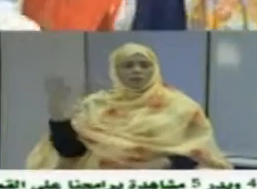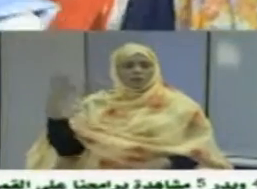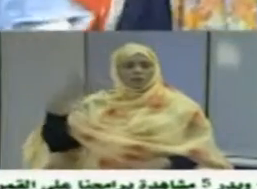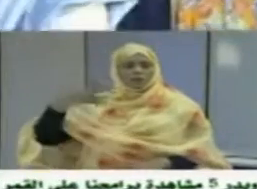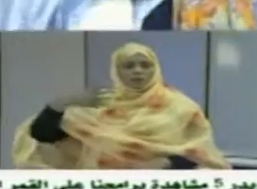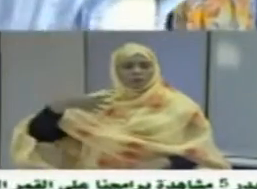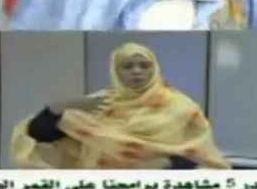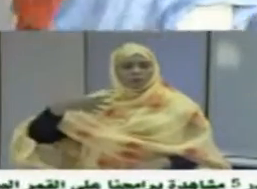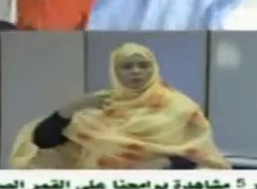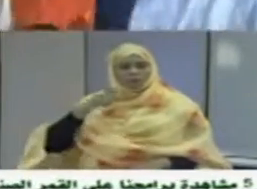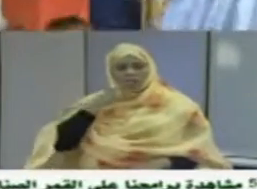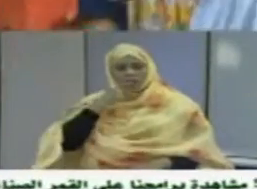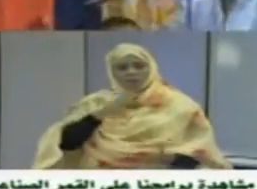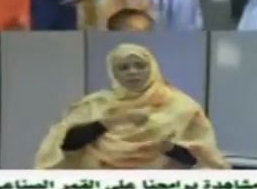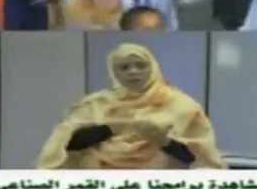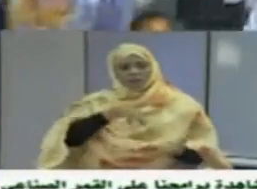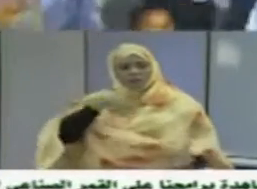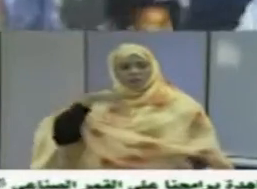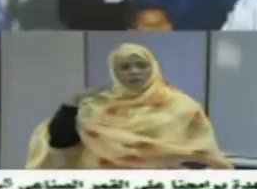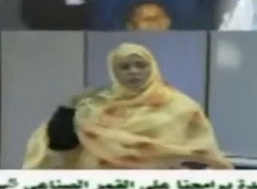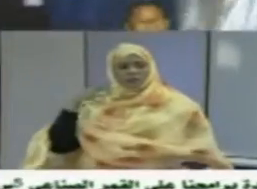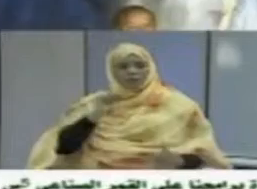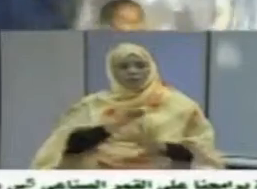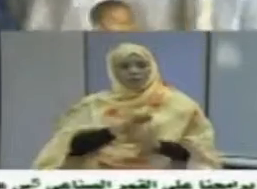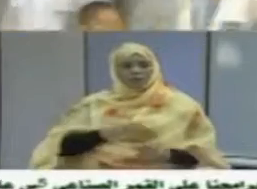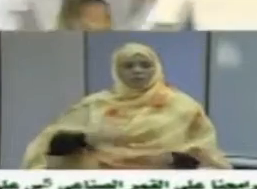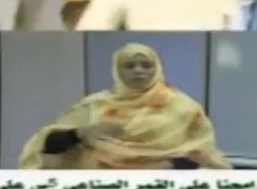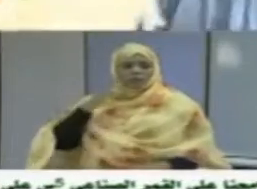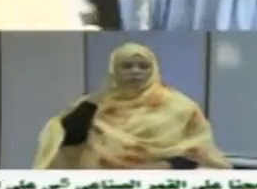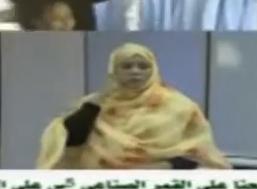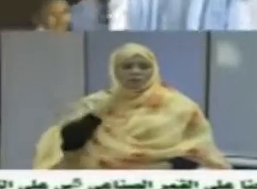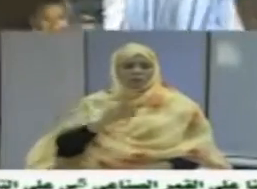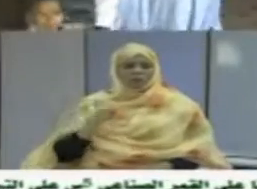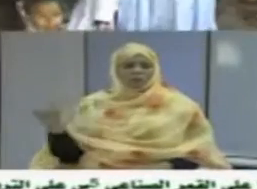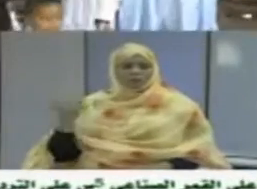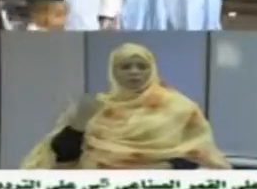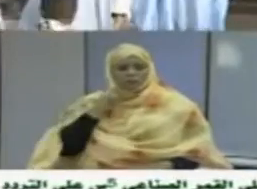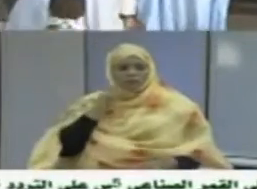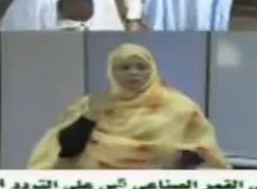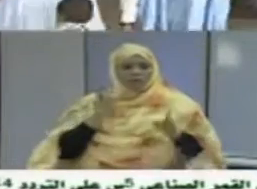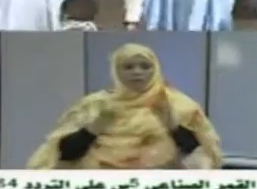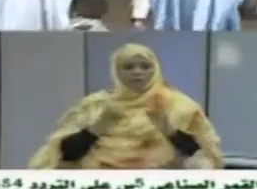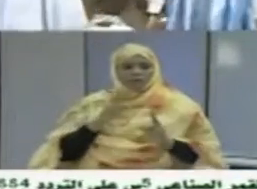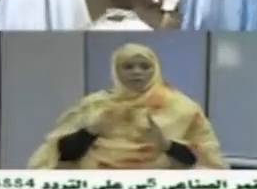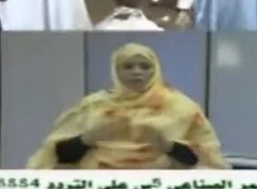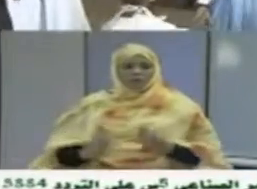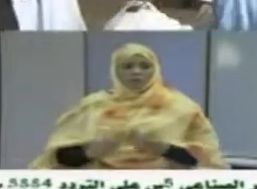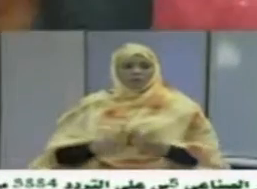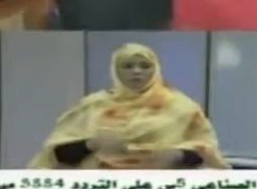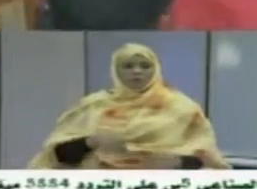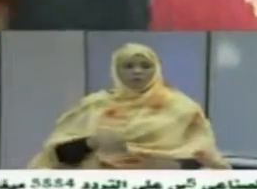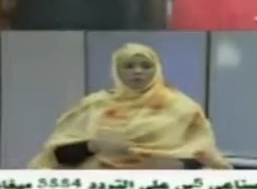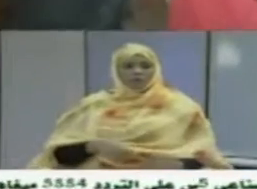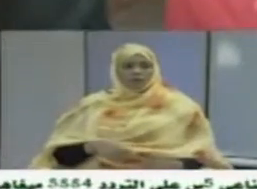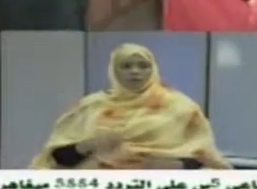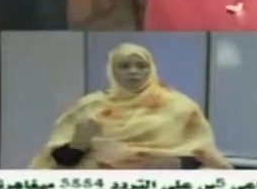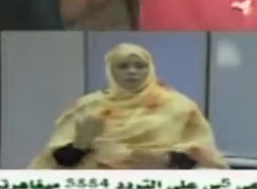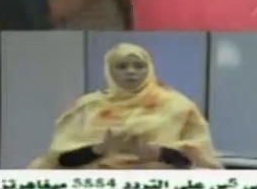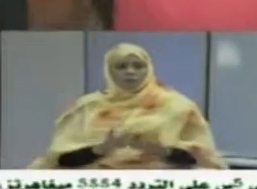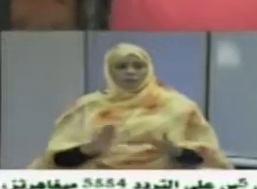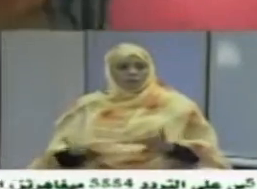44 لاستقلال دولة الإمارات العربية الشقيقة. جرى الحفل بحضور السيدة خديجة منتن بارك